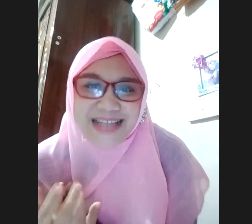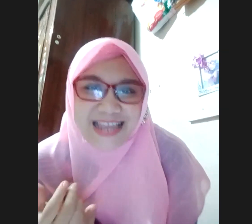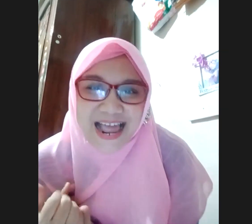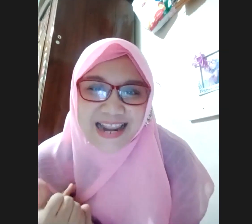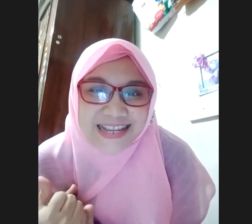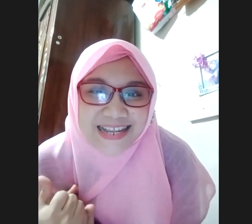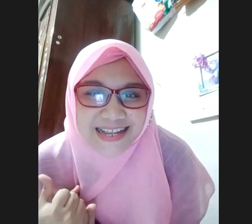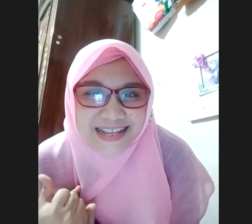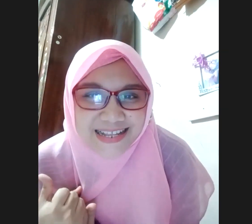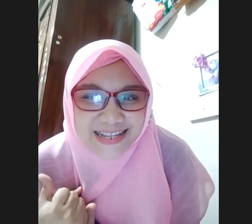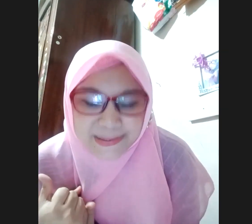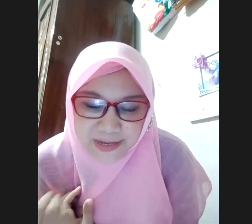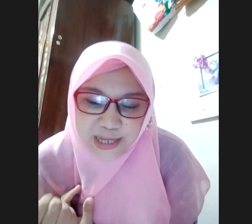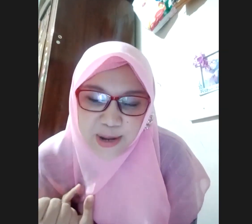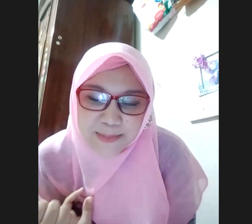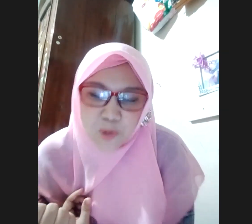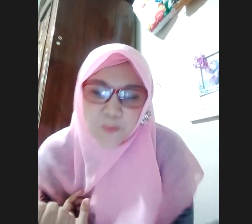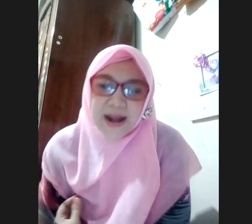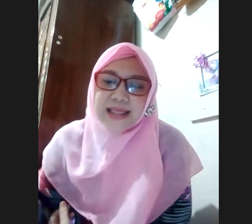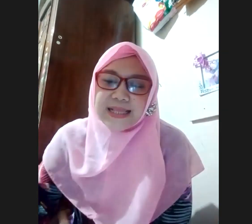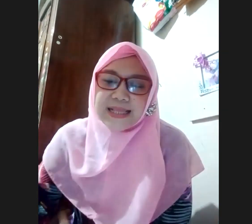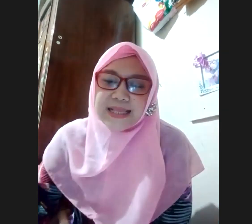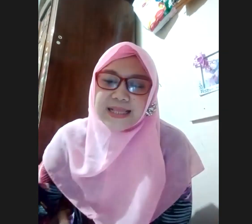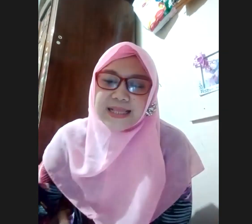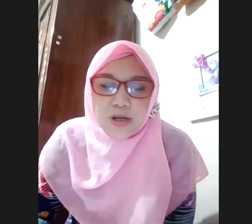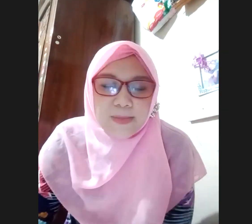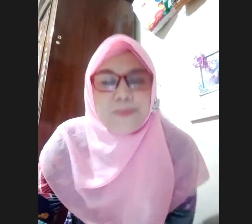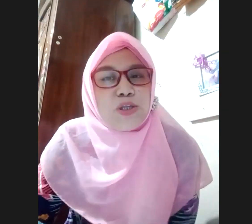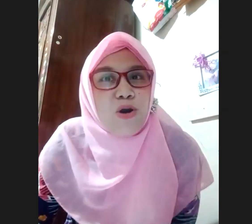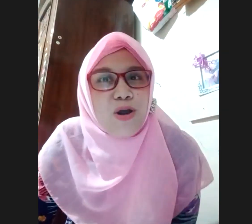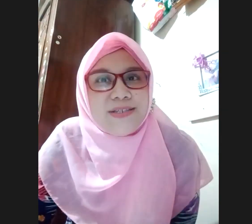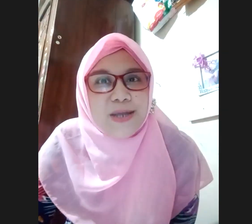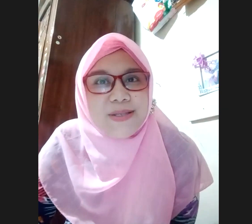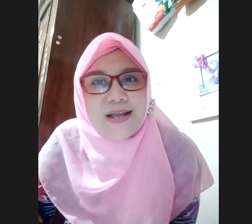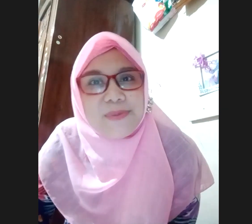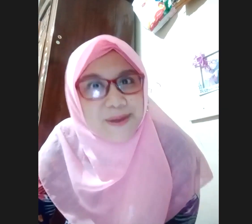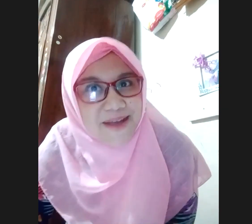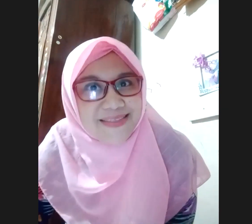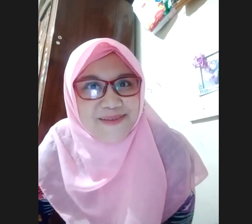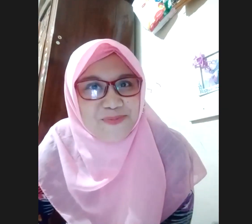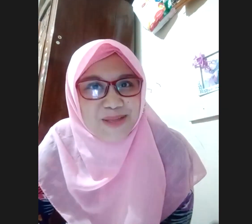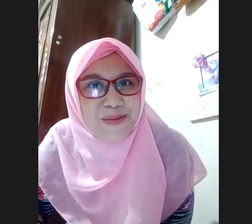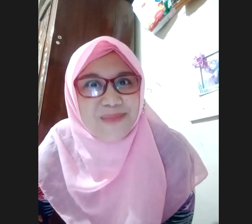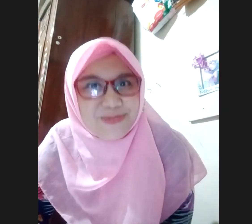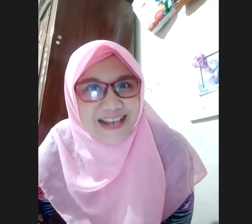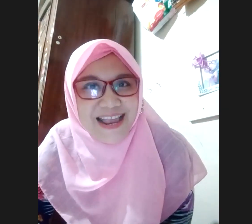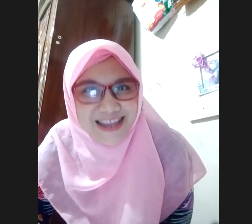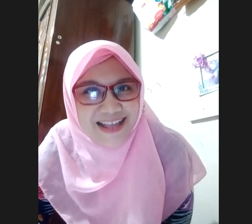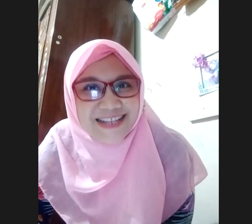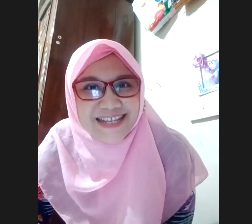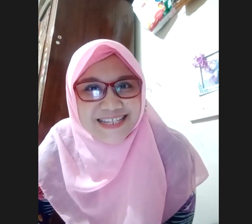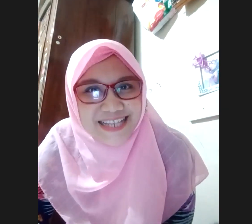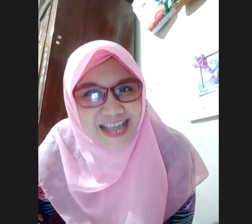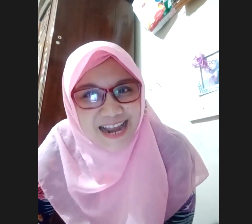teman-teman sekalian? Video ini merupakan tentang new normal protokol. Insya Allah sangat bermanfaat ya buat Bapak Ibu sekalian